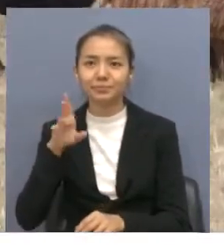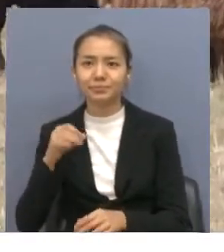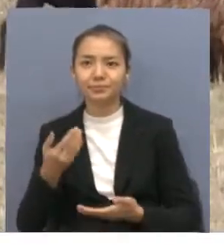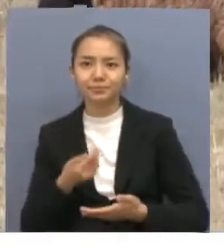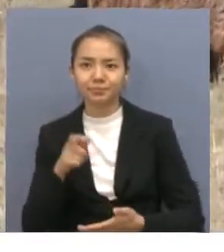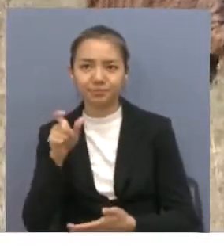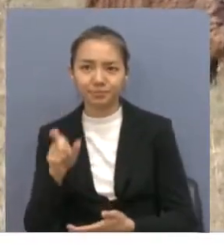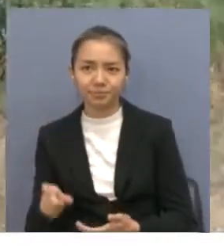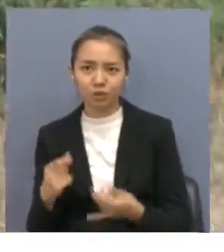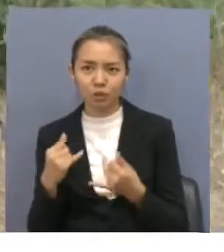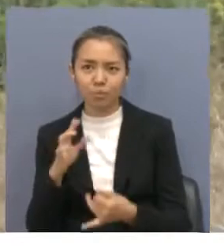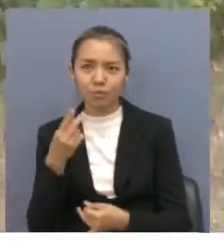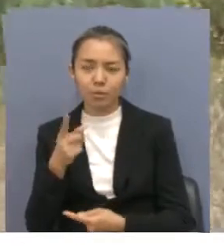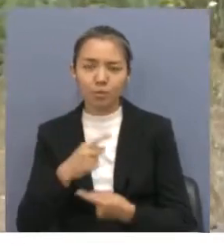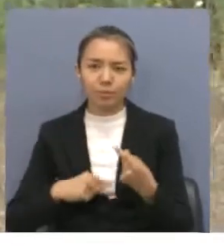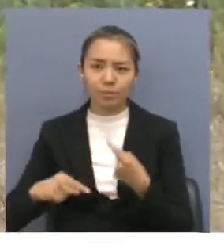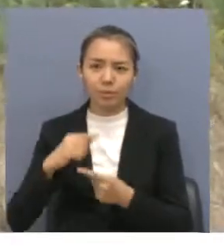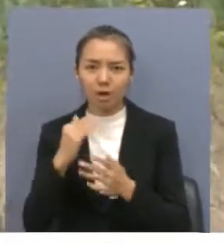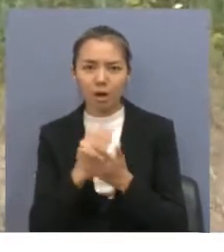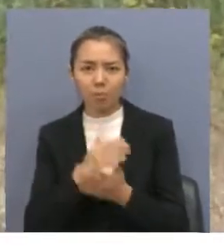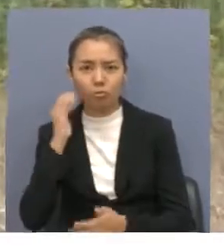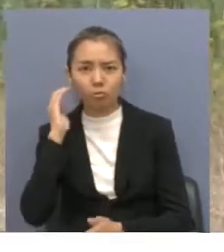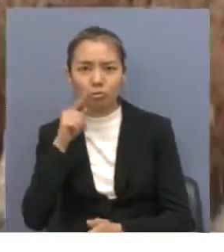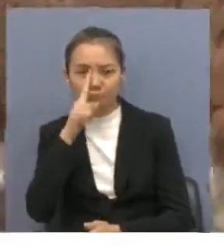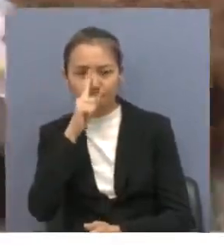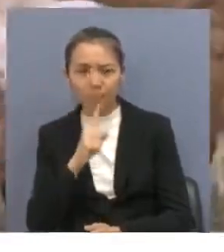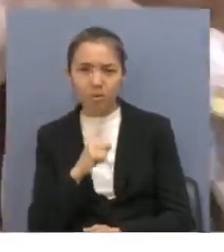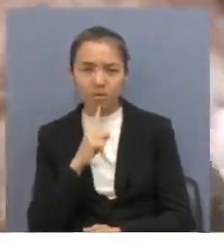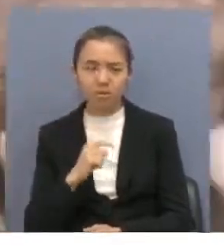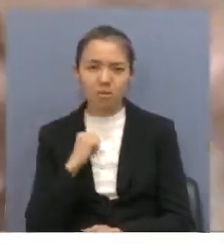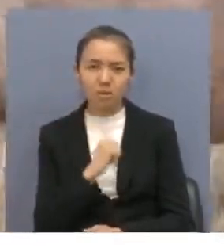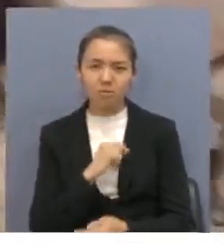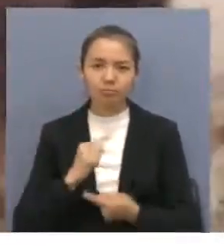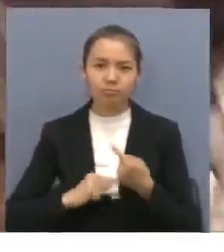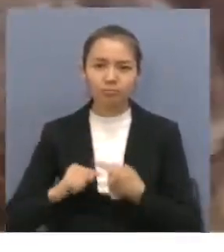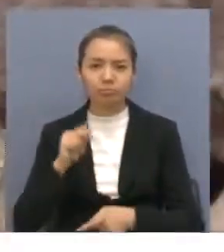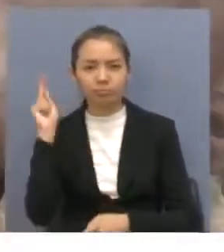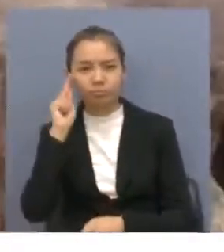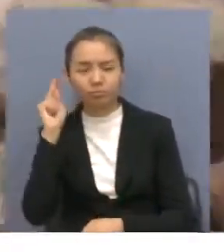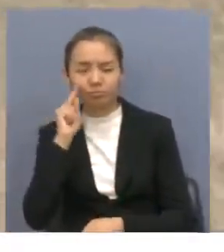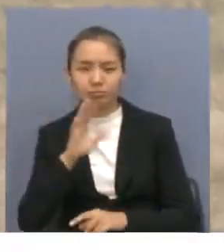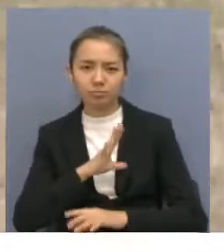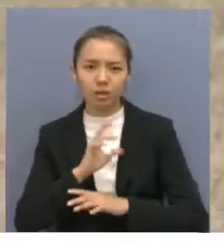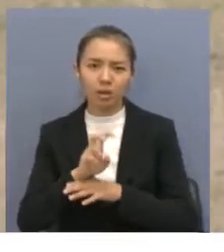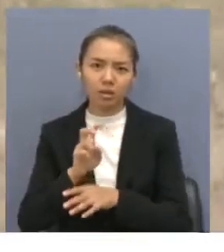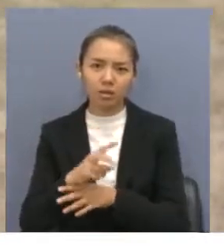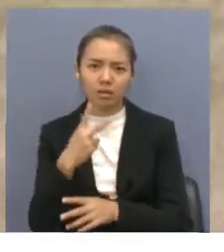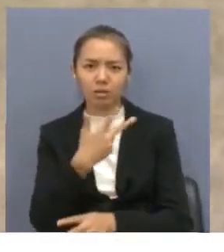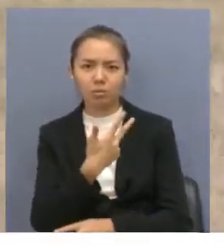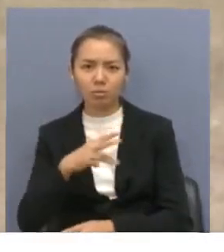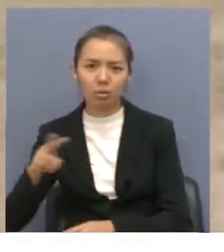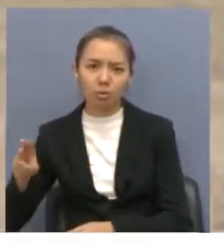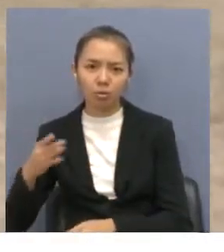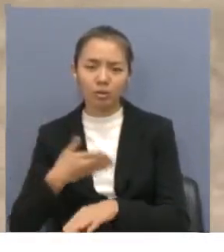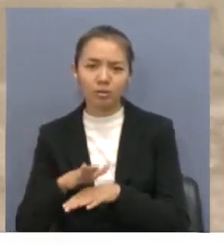тұрғыны. Былтыр бастау бизнес бағдарламасы жайында естіпті. Бір ай көлемінде кәсіпкерлікті жүргізудің қырсырын меңгерген. 3 миллион теңге